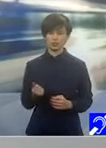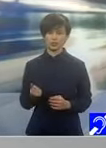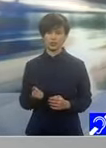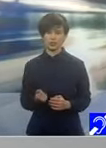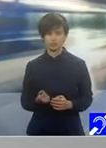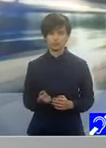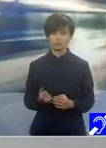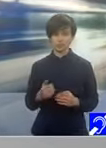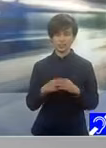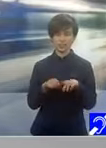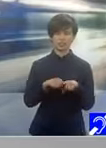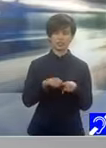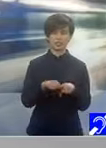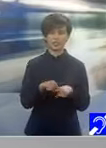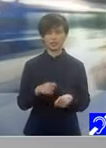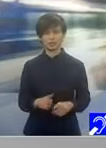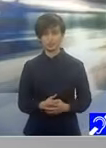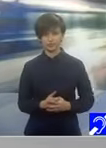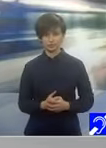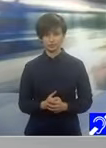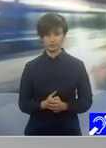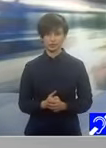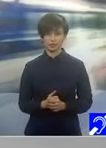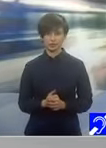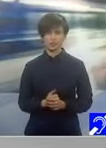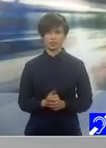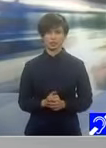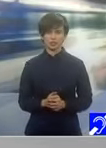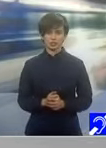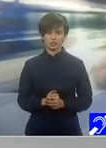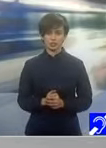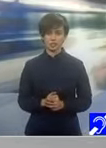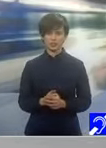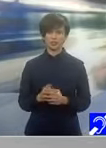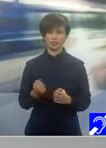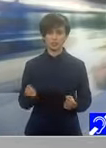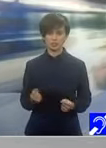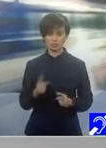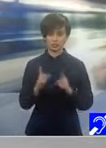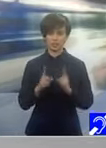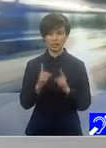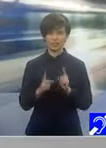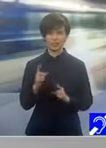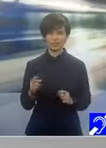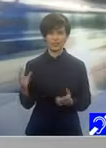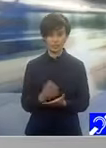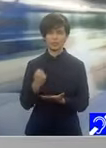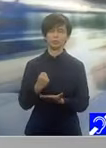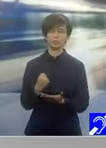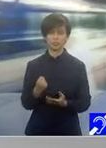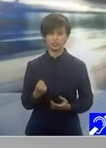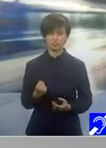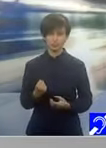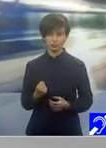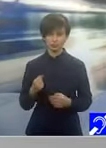costurile de reabilitare? Și dacă veți reuși să duceți proiectul până la final, dacă aveți asigurată finanțarea și cine